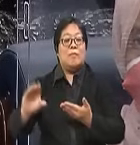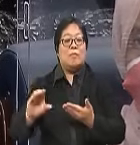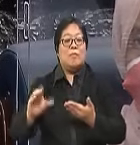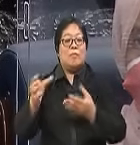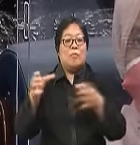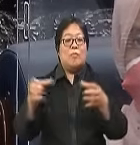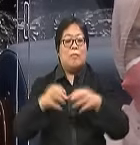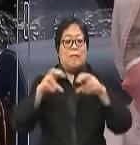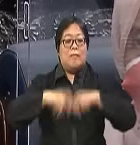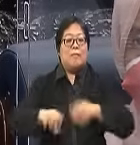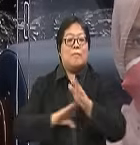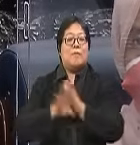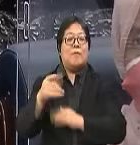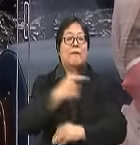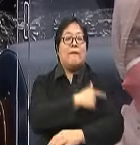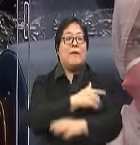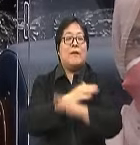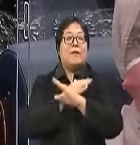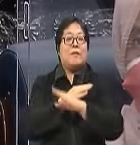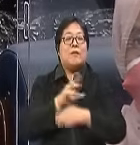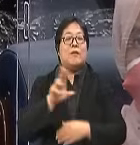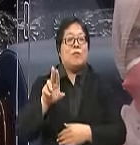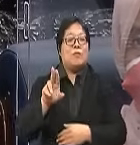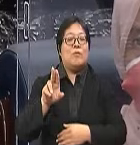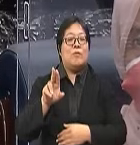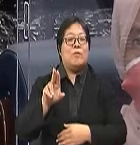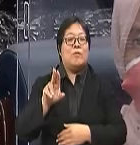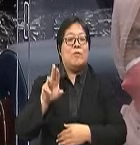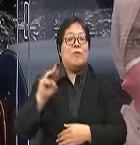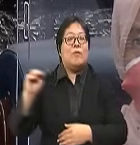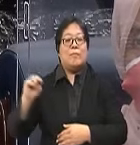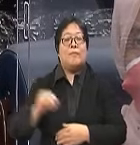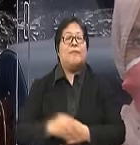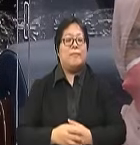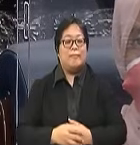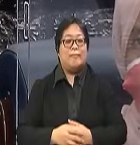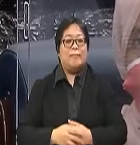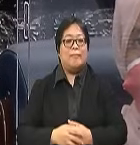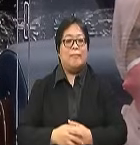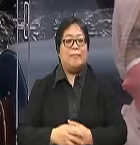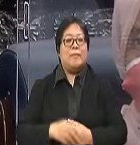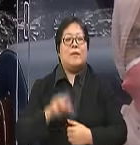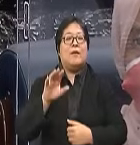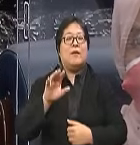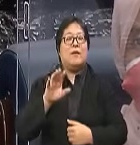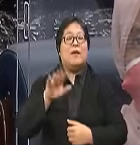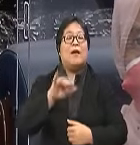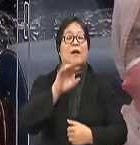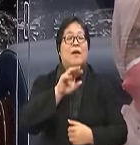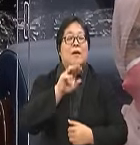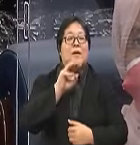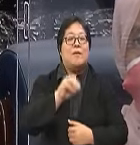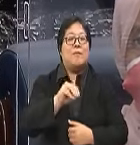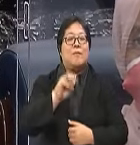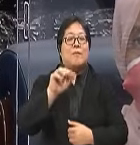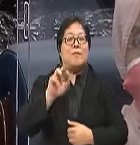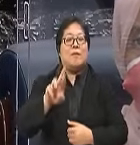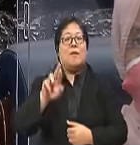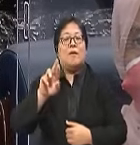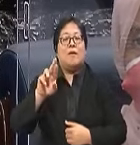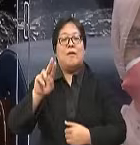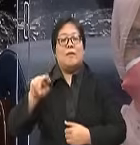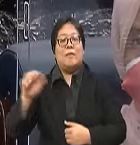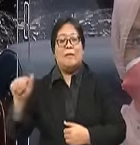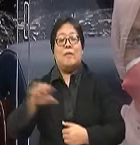Jeep Mangunan daging dekat yya meraih eh You are my